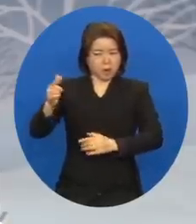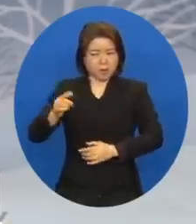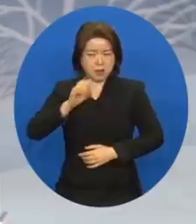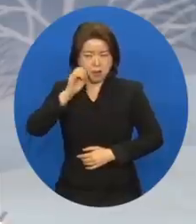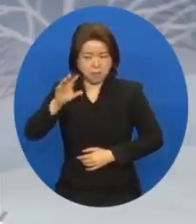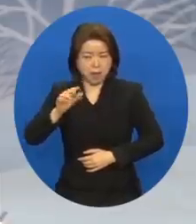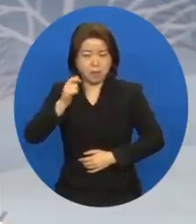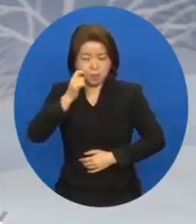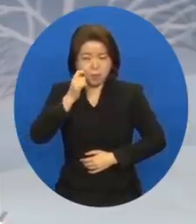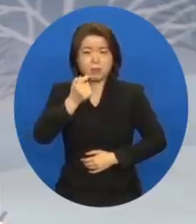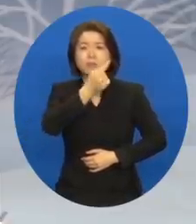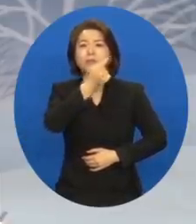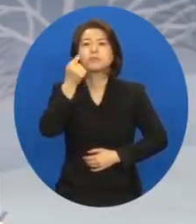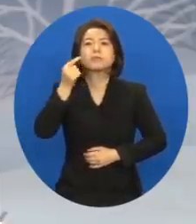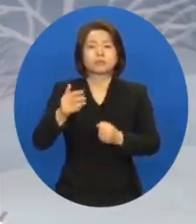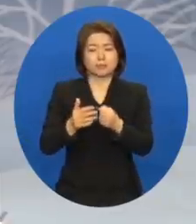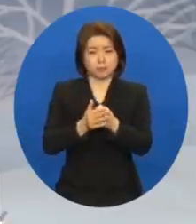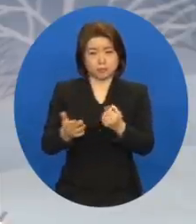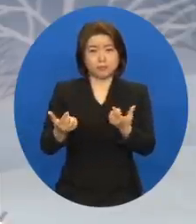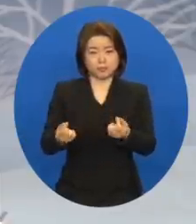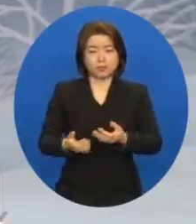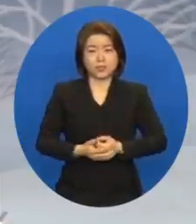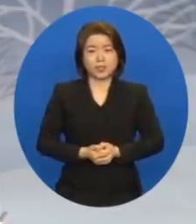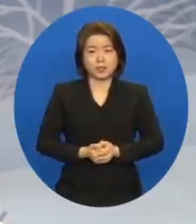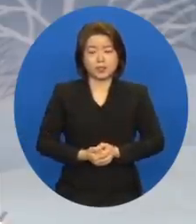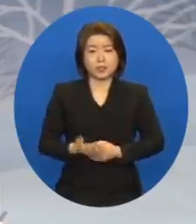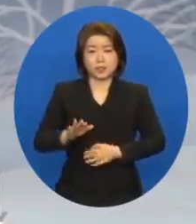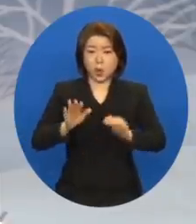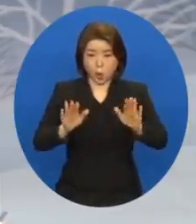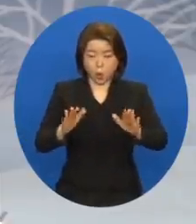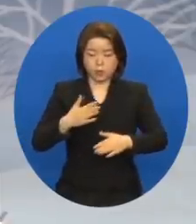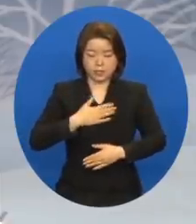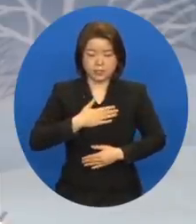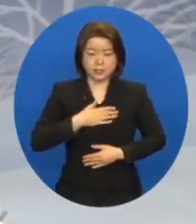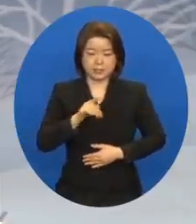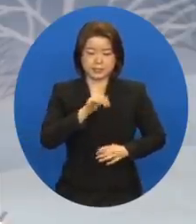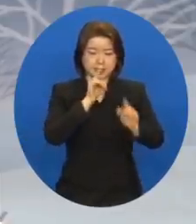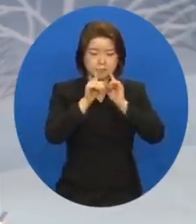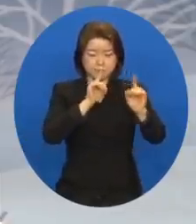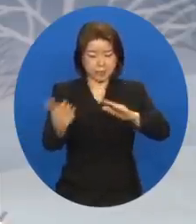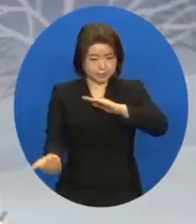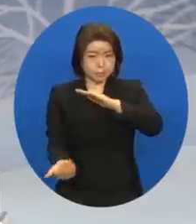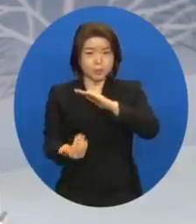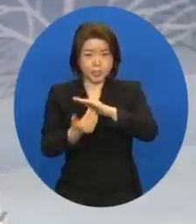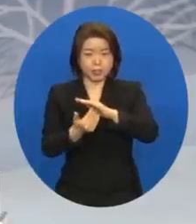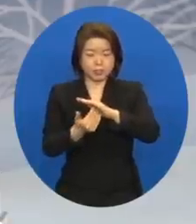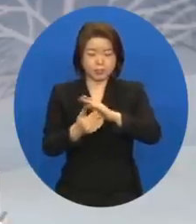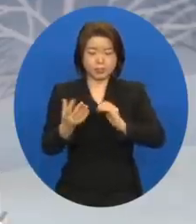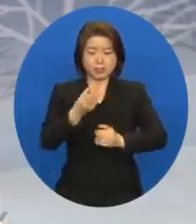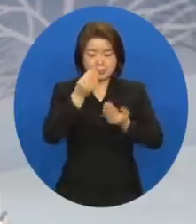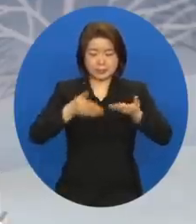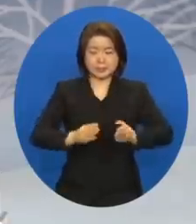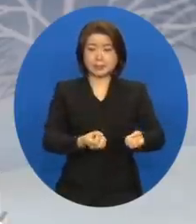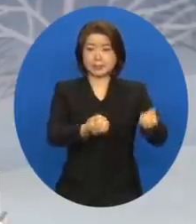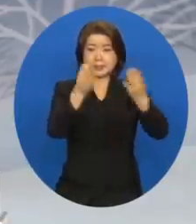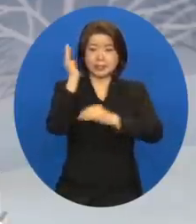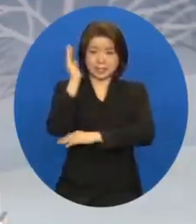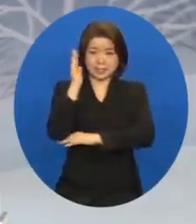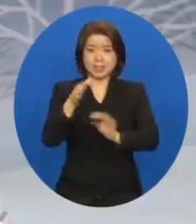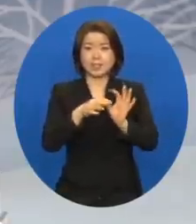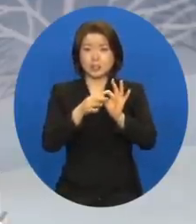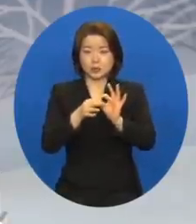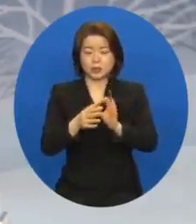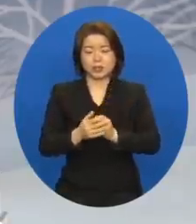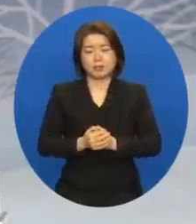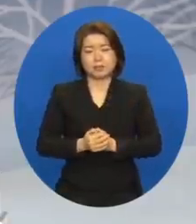때문에 그렇습니다. 근데 저는 오늘 이 말씀이 성취되신 성탄절 이야기를 통해서